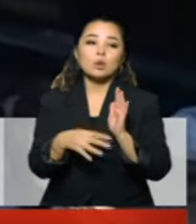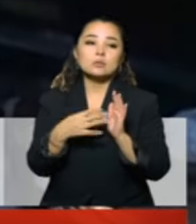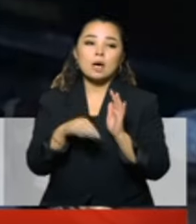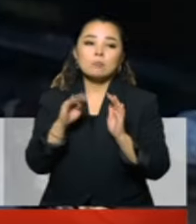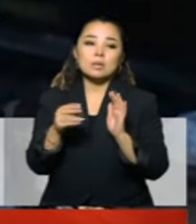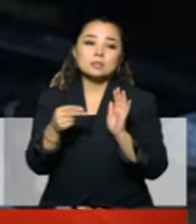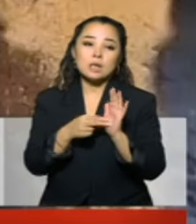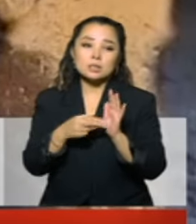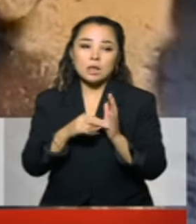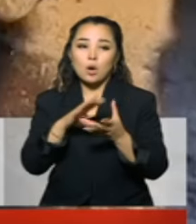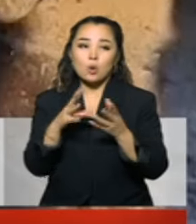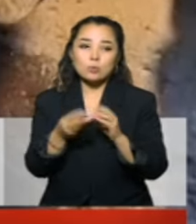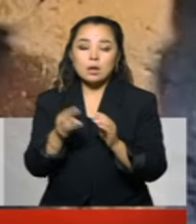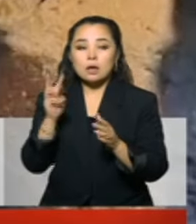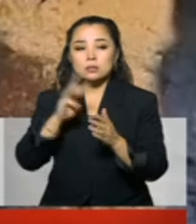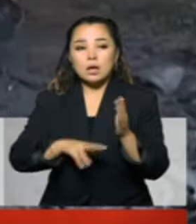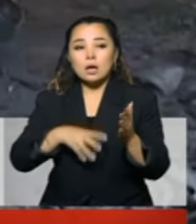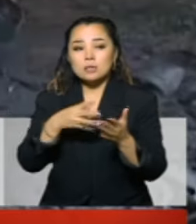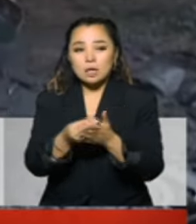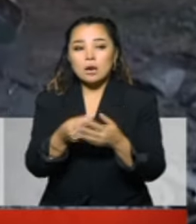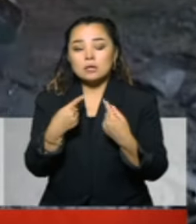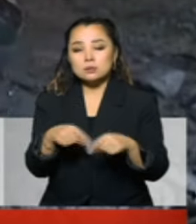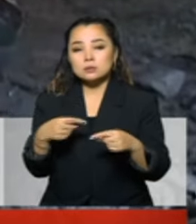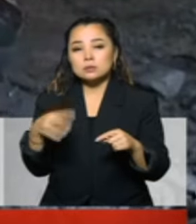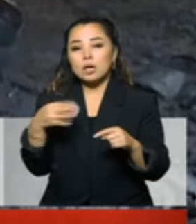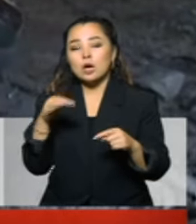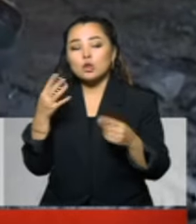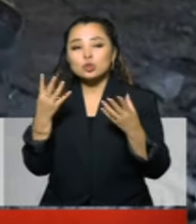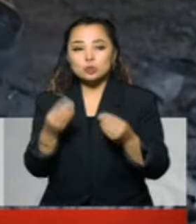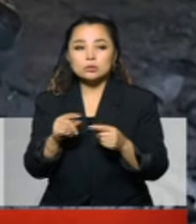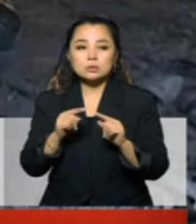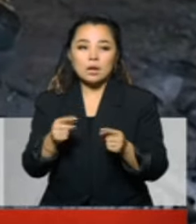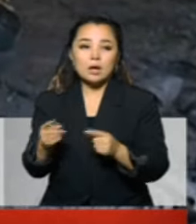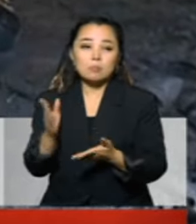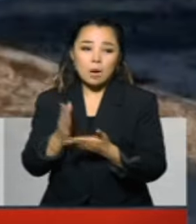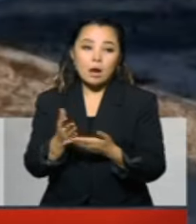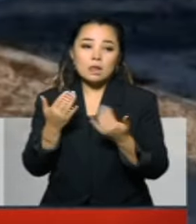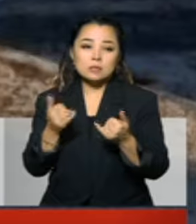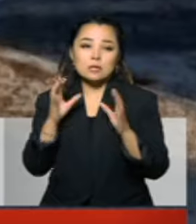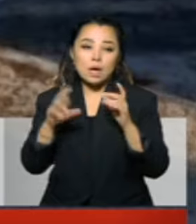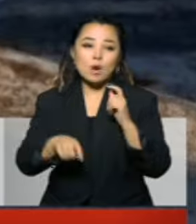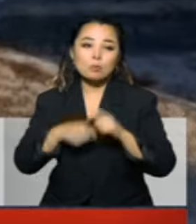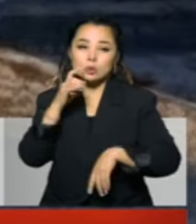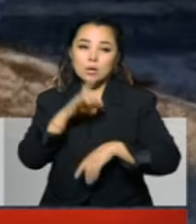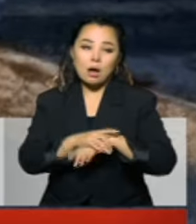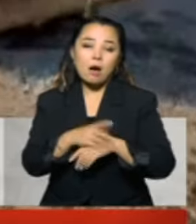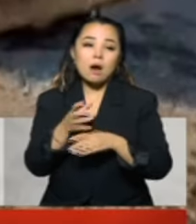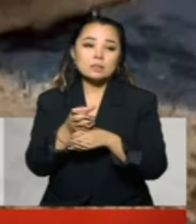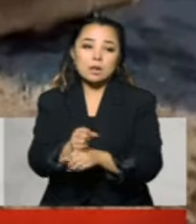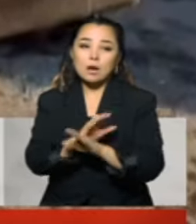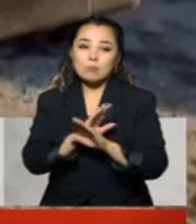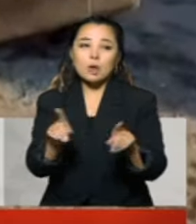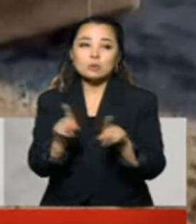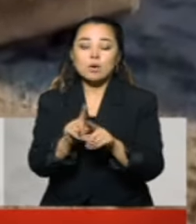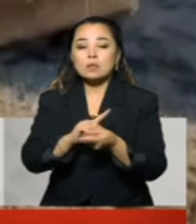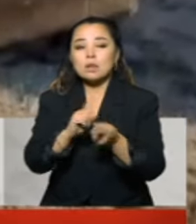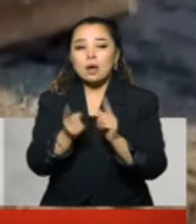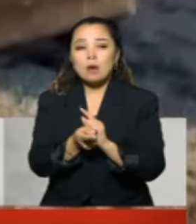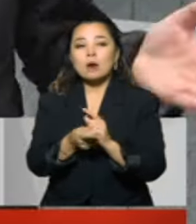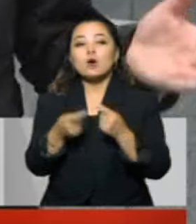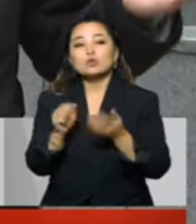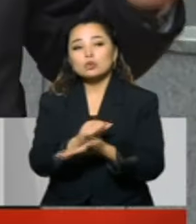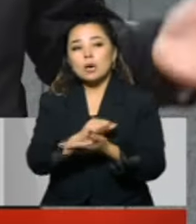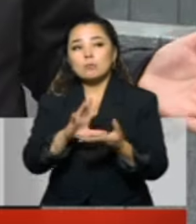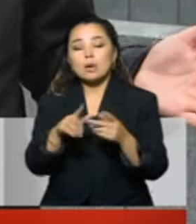мың теңге көлемінде айыппұл арқалап, кейбірі 40 күн қамауға алынды. Алайда заң бұзушылық азаймай, керісінше құжаттың қара